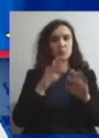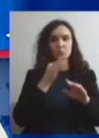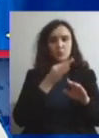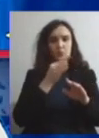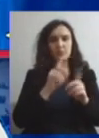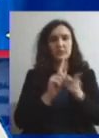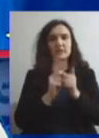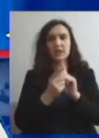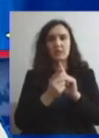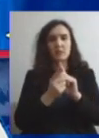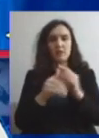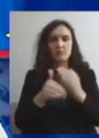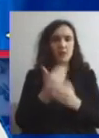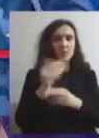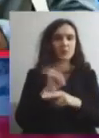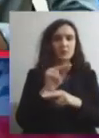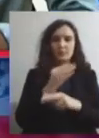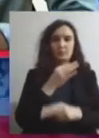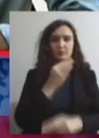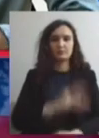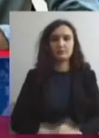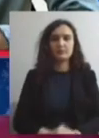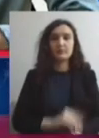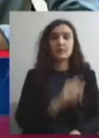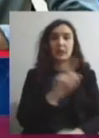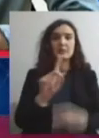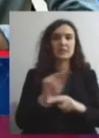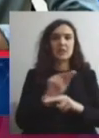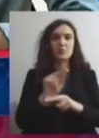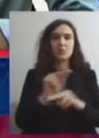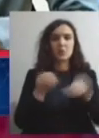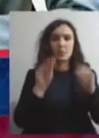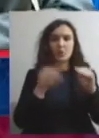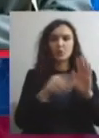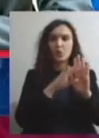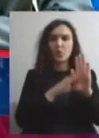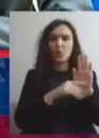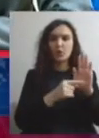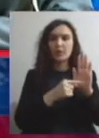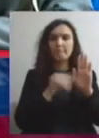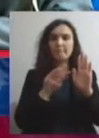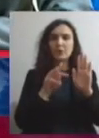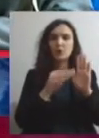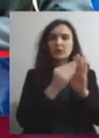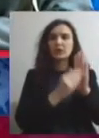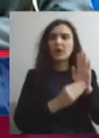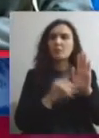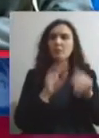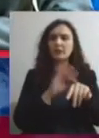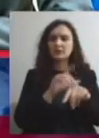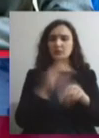ცვლილების შეტანა მკურნალობის ტაქტიკაში. თუ არის რაიმე სამკურნალო პროტოკოლი, მეთოდიკა შემუშავებული იმ პაციენტებთან დაკავშირებით,